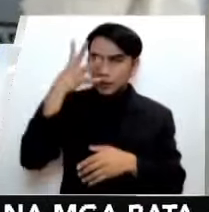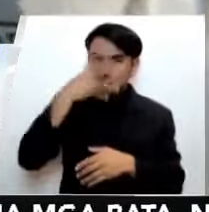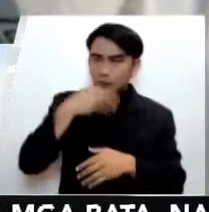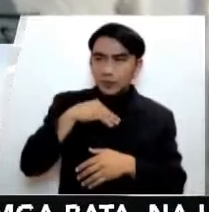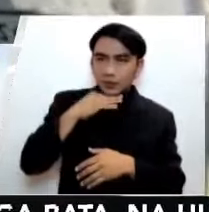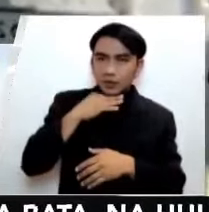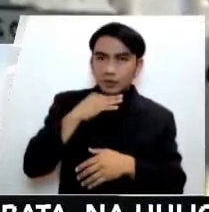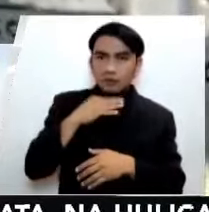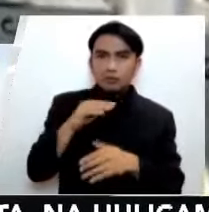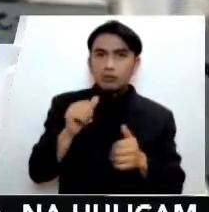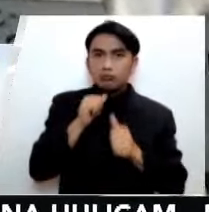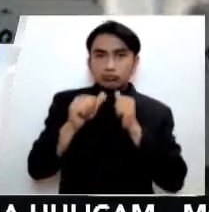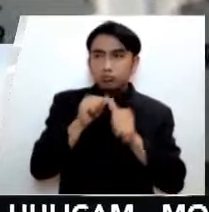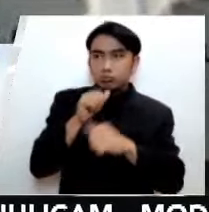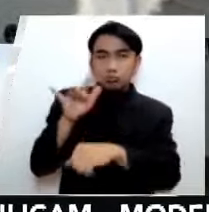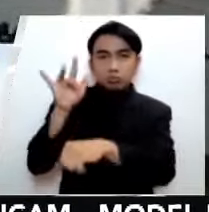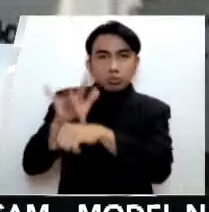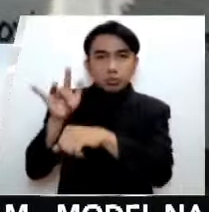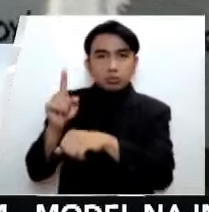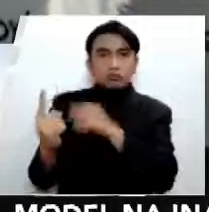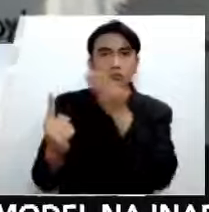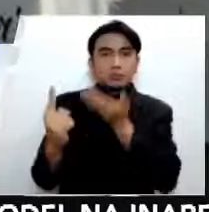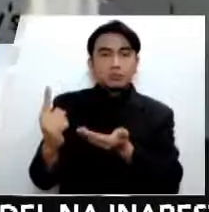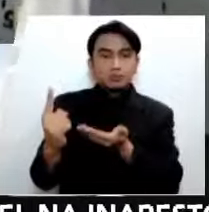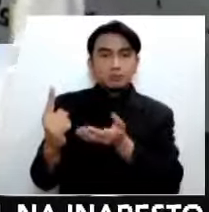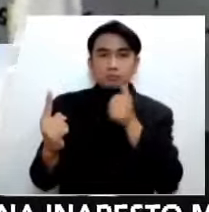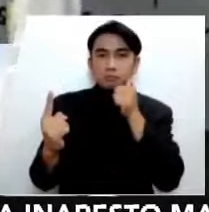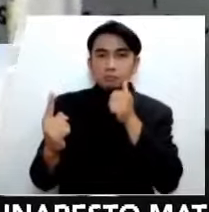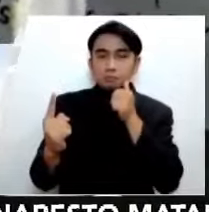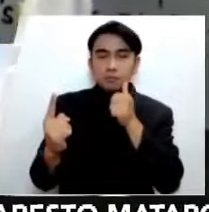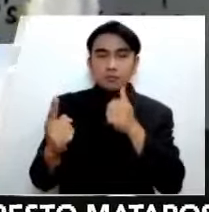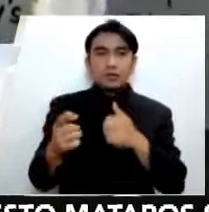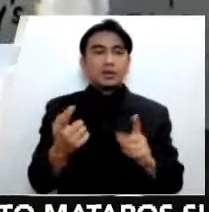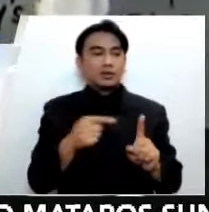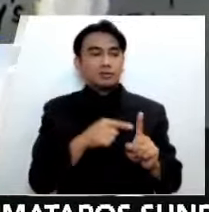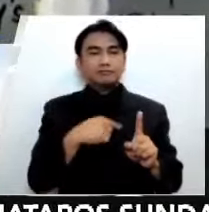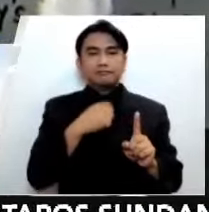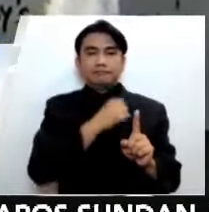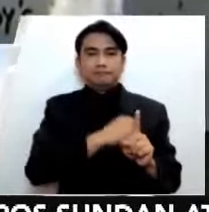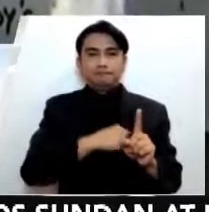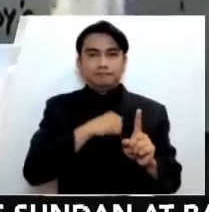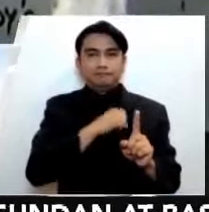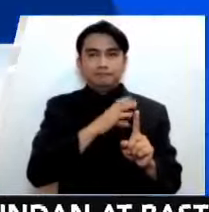ito. Humihingi ng dispensa ang suspect sa biktima at sa pamilya nito.